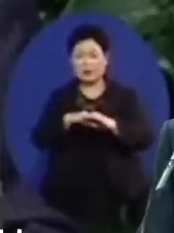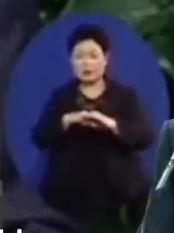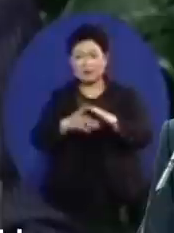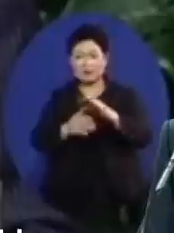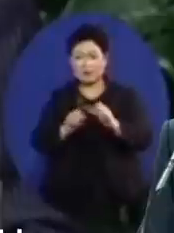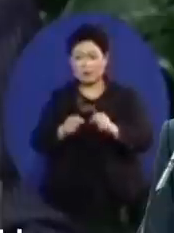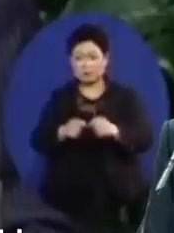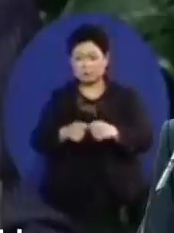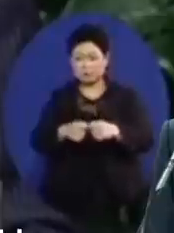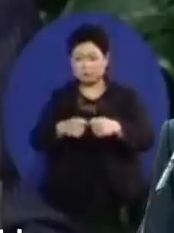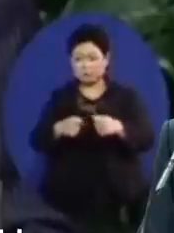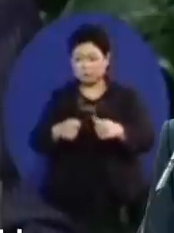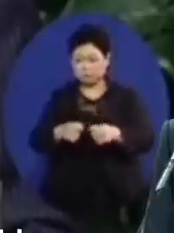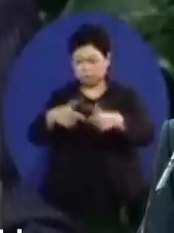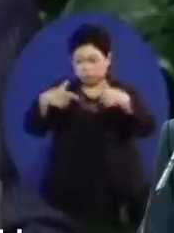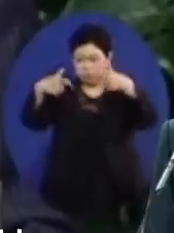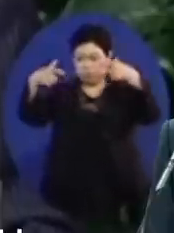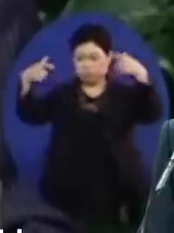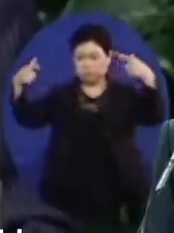성장했습니다.